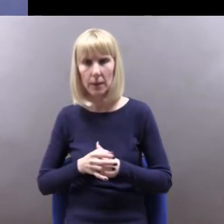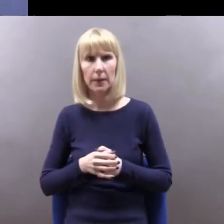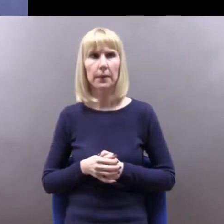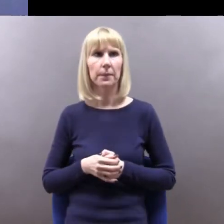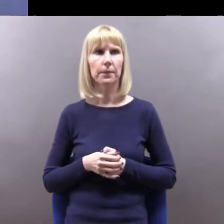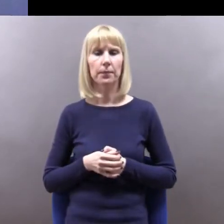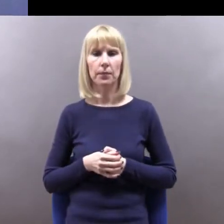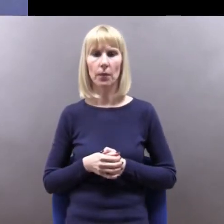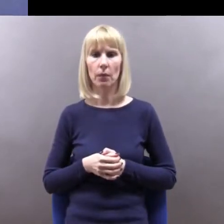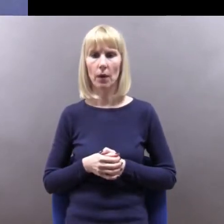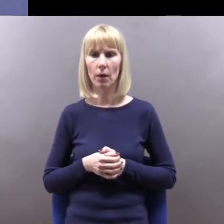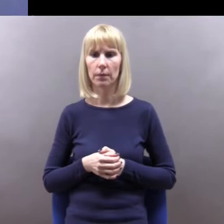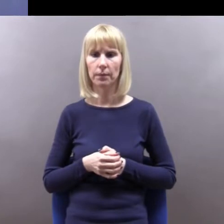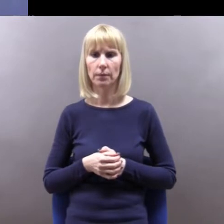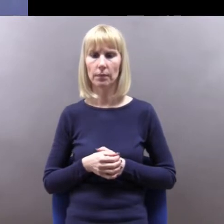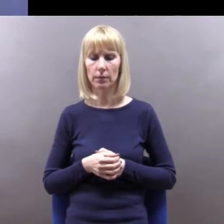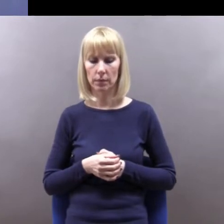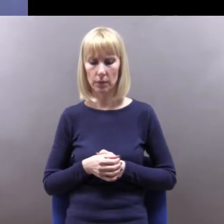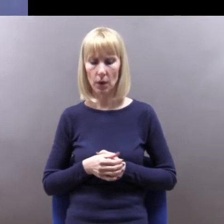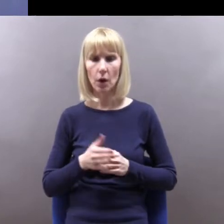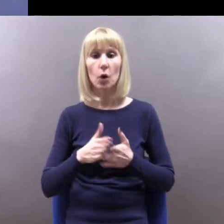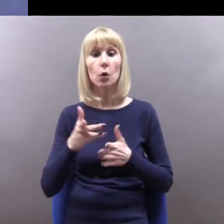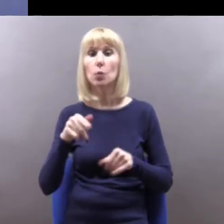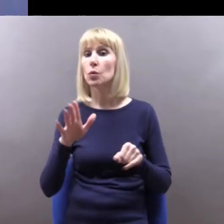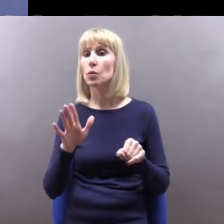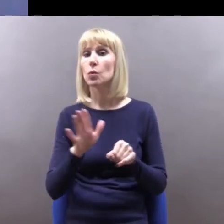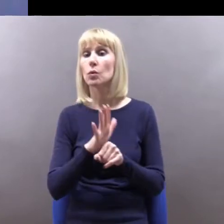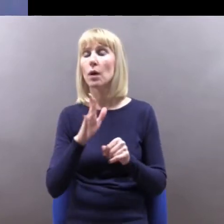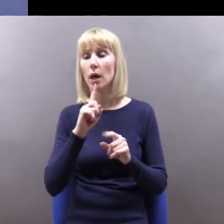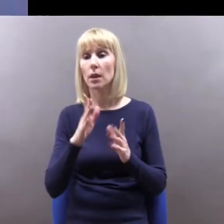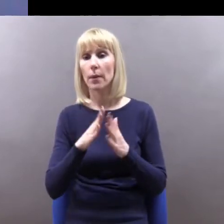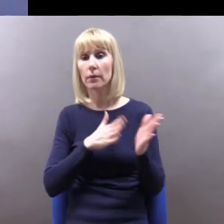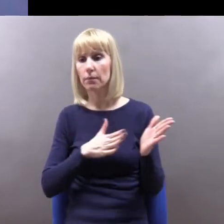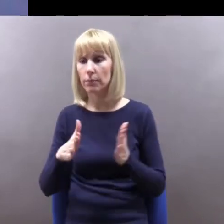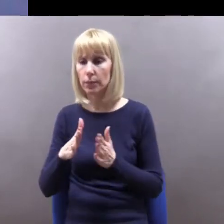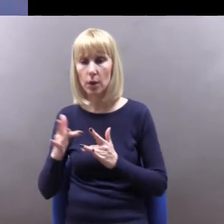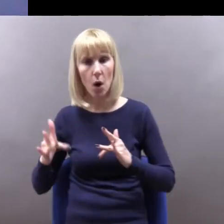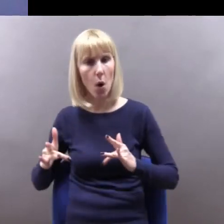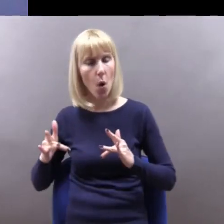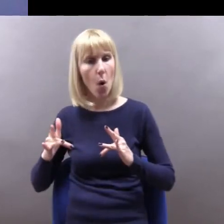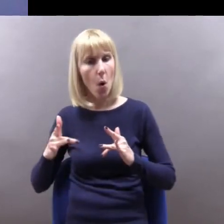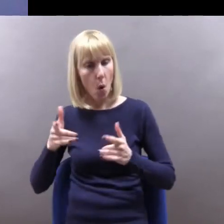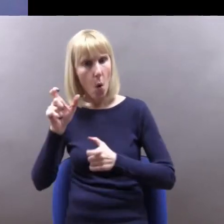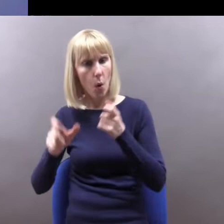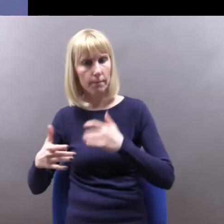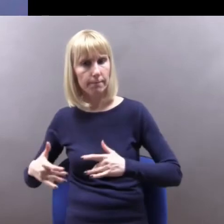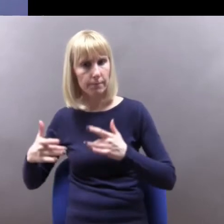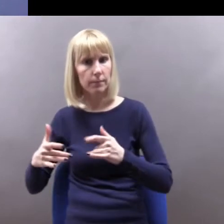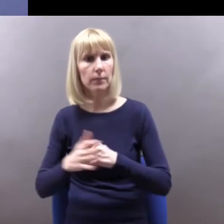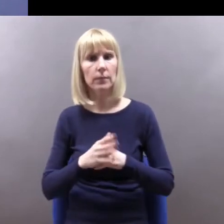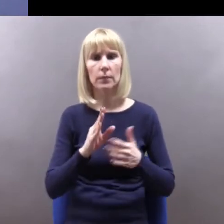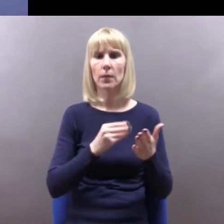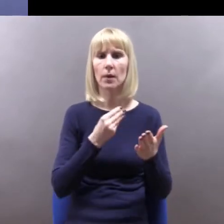dobrze. I my cały czas się poruszamy w tym temacie osób na wózkach, ale